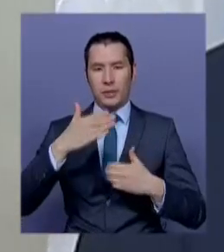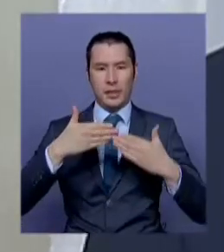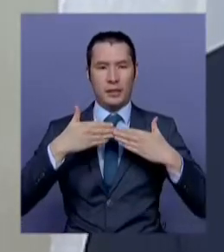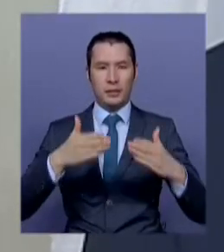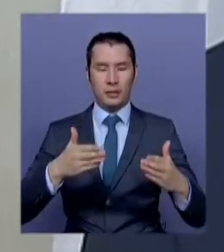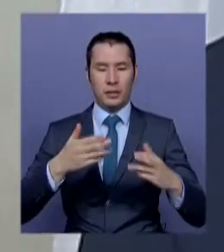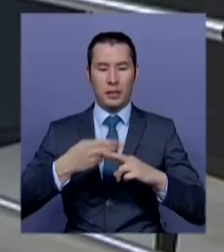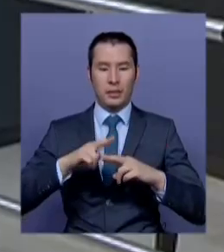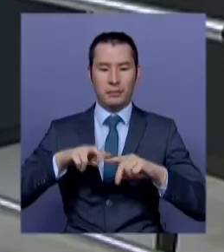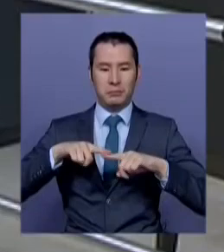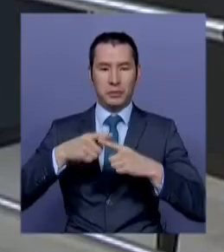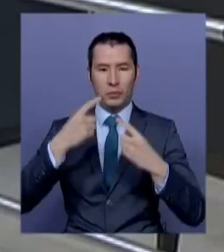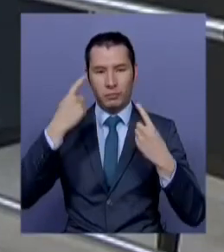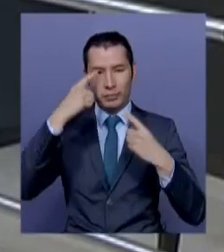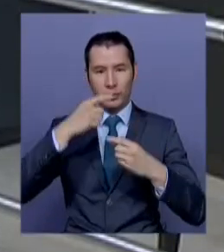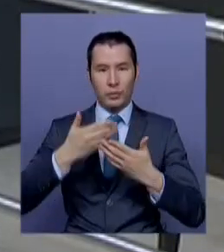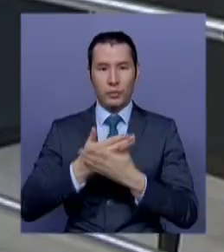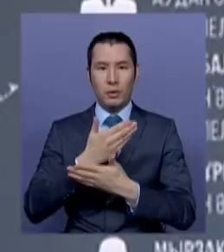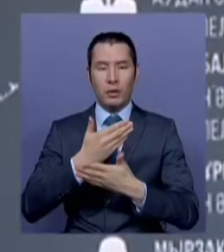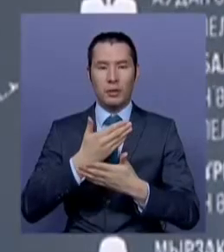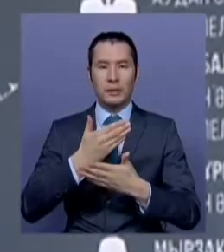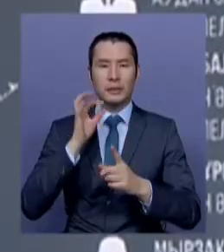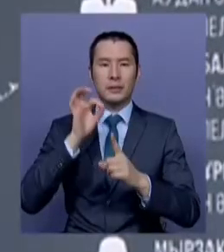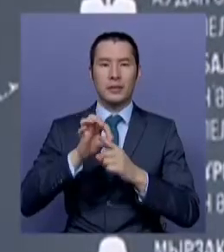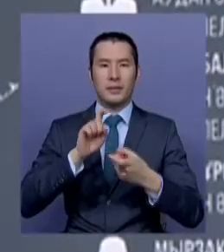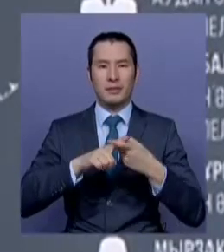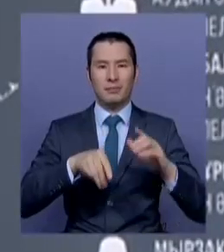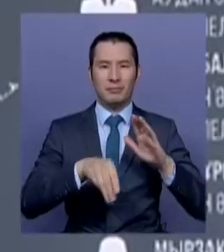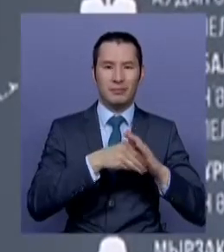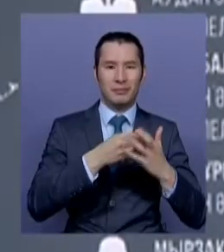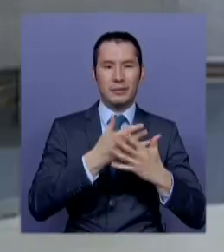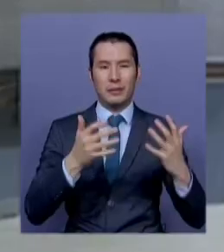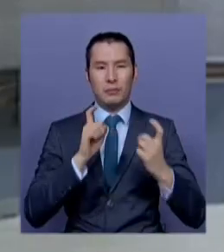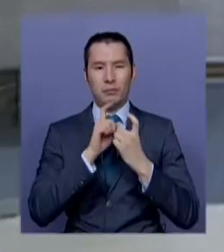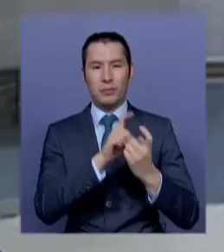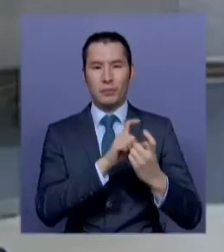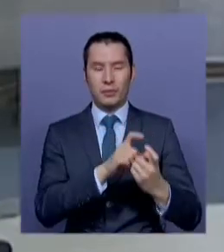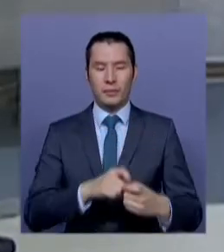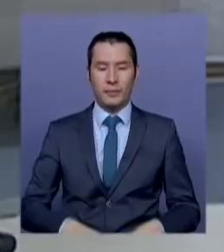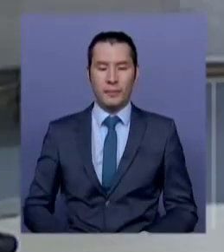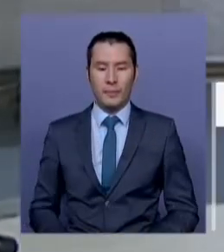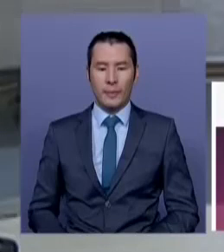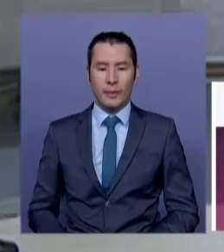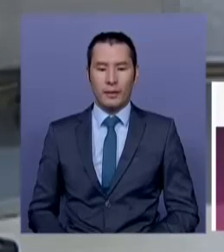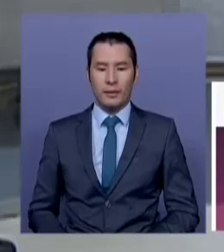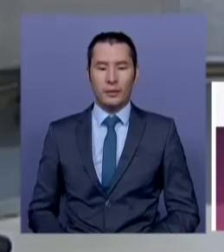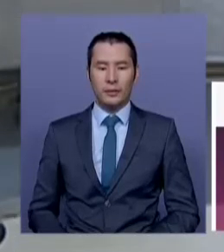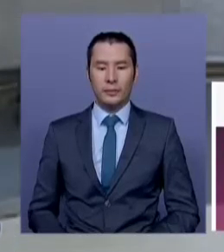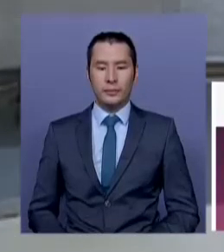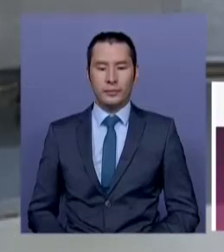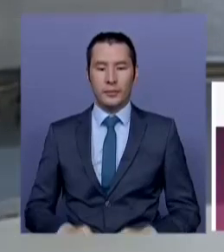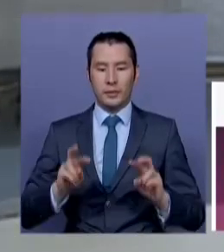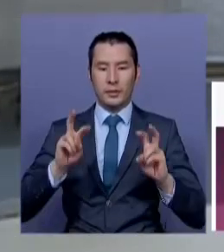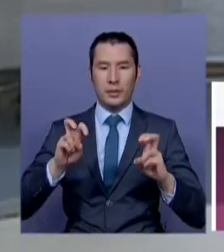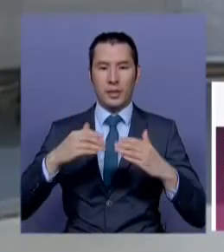технологияны қолдану сыбайлас жемқорлыққа қарсы саясаттың барлық талаптарына сай келеді. Open Space был адал